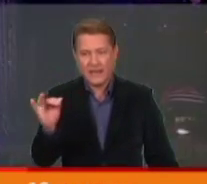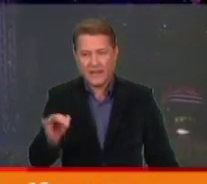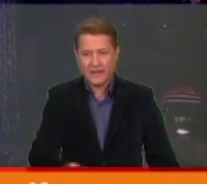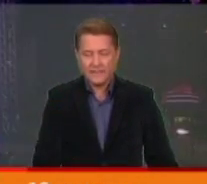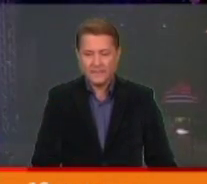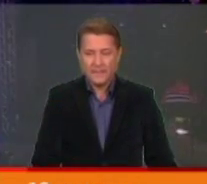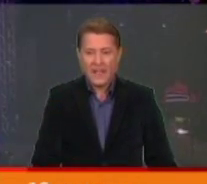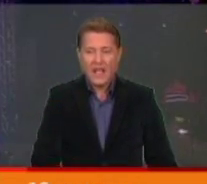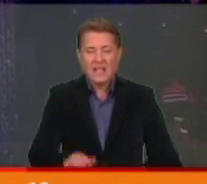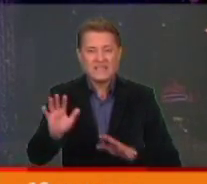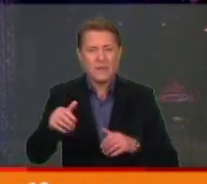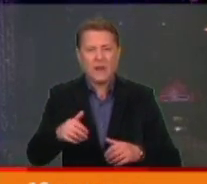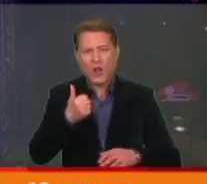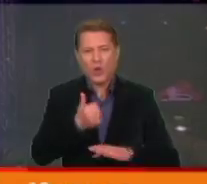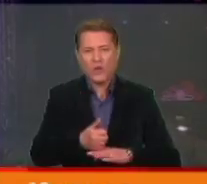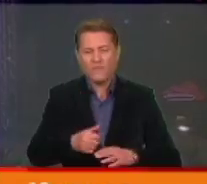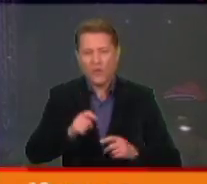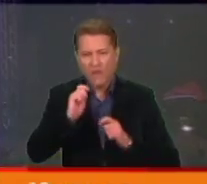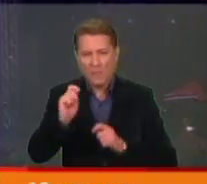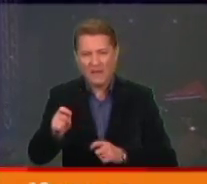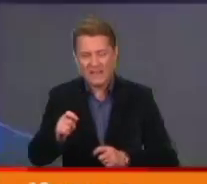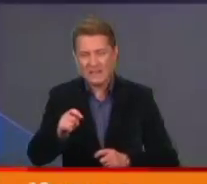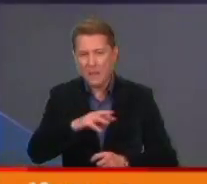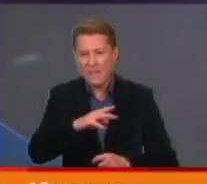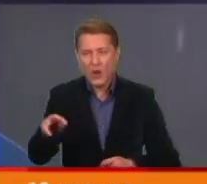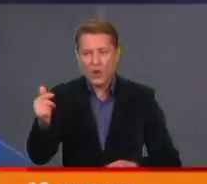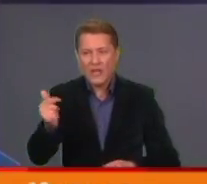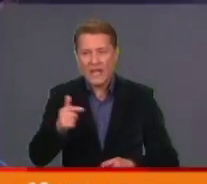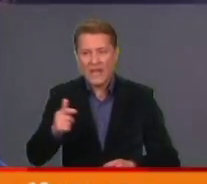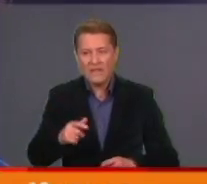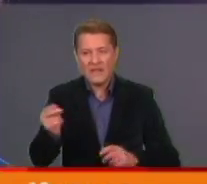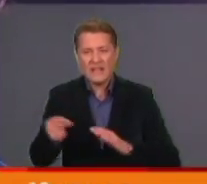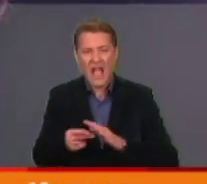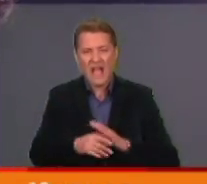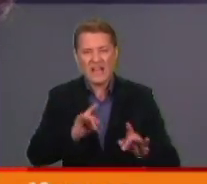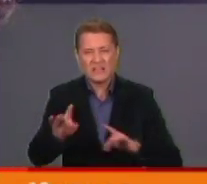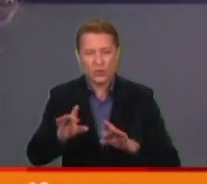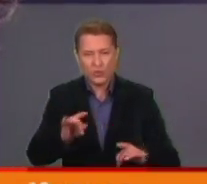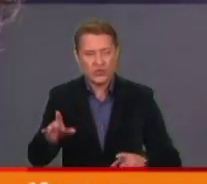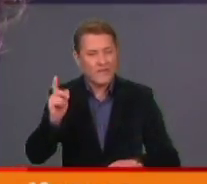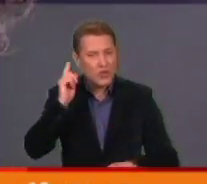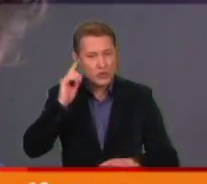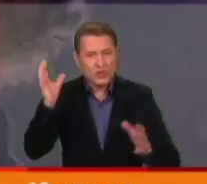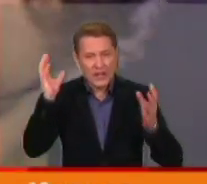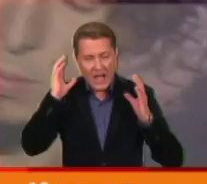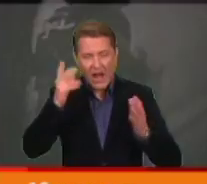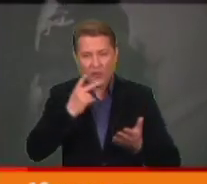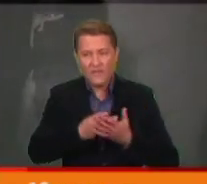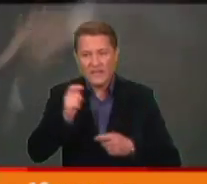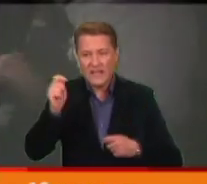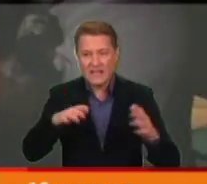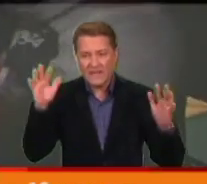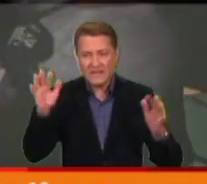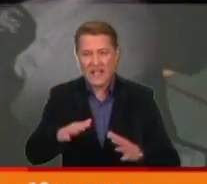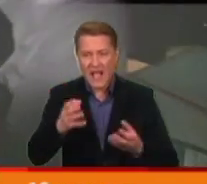І забрали головного приза – 1 000 000 гривень на розкручування. Тепер їх чути на радіо, видно на фестивалях і концертах, а